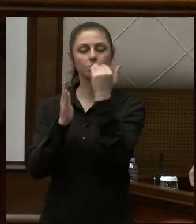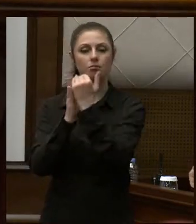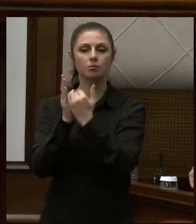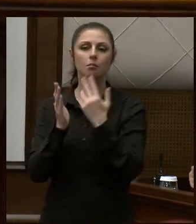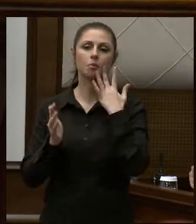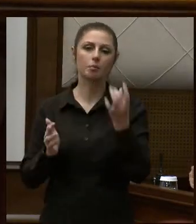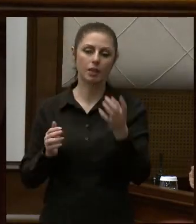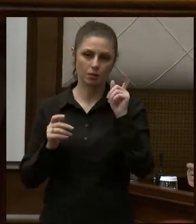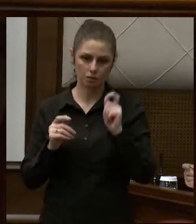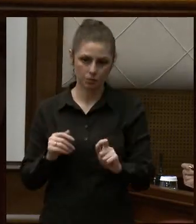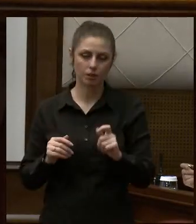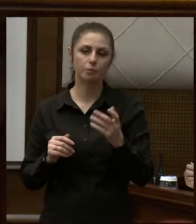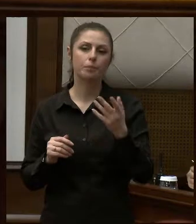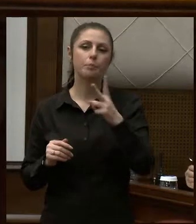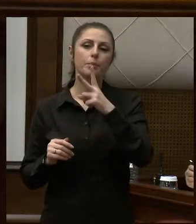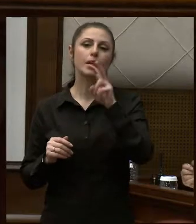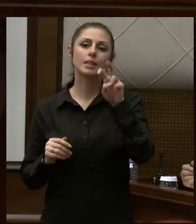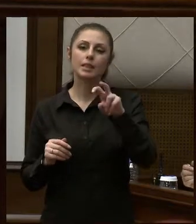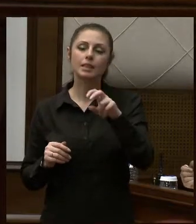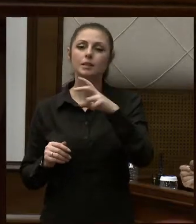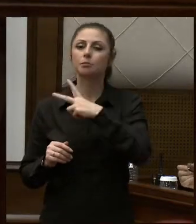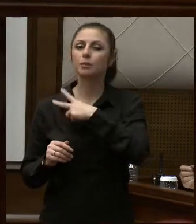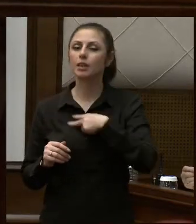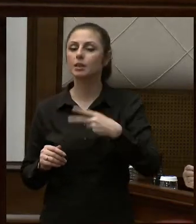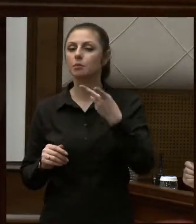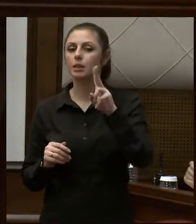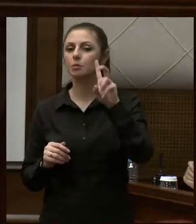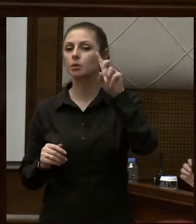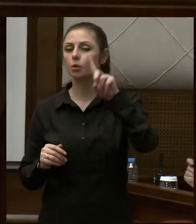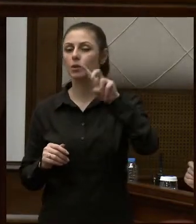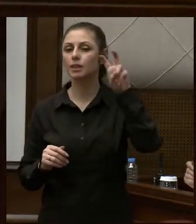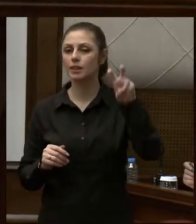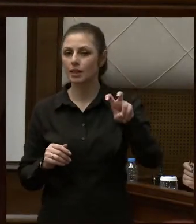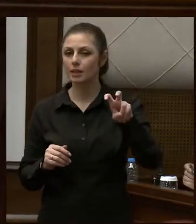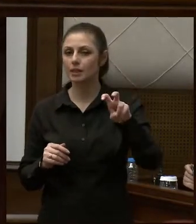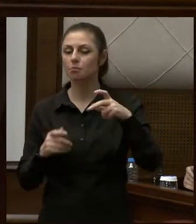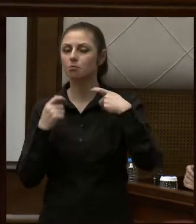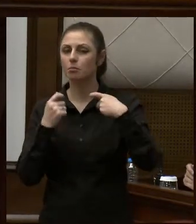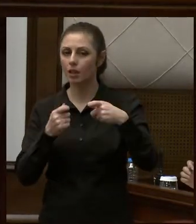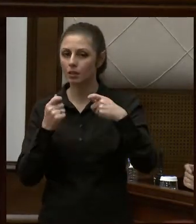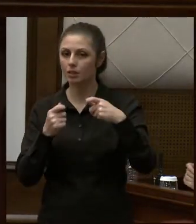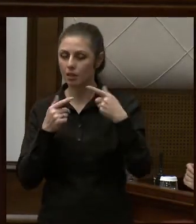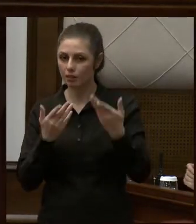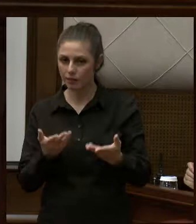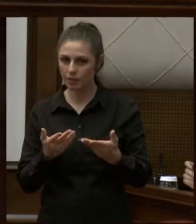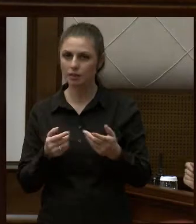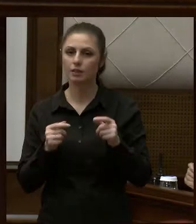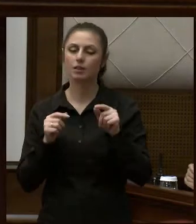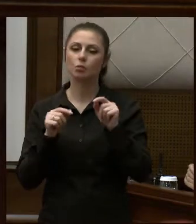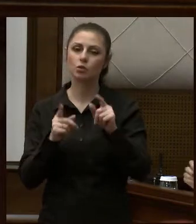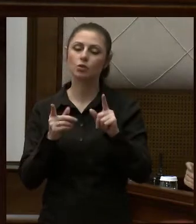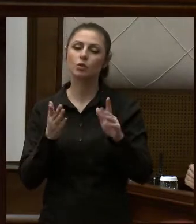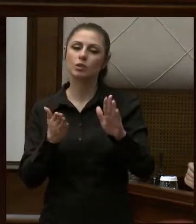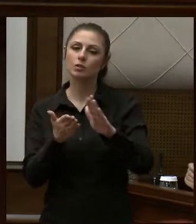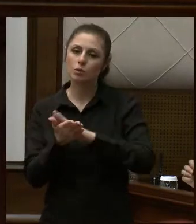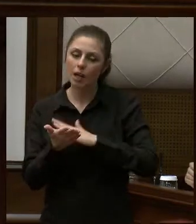belirlenmesi. 8. Belediyemiz 2018 mali yılı evsel katı atık ücret tarifesinin